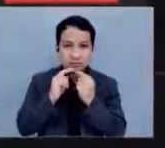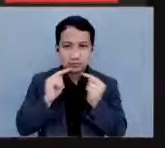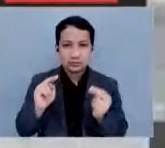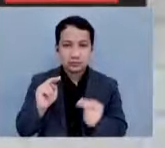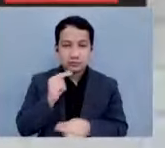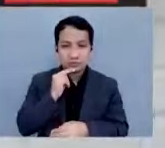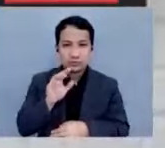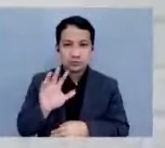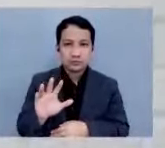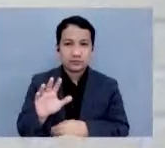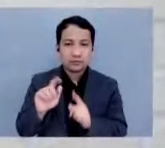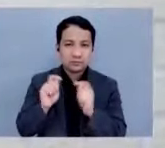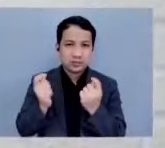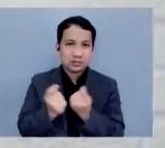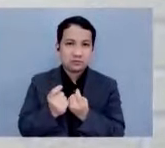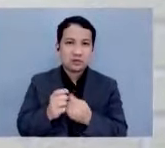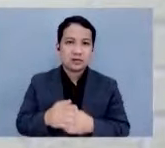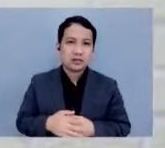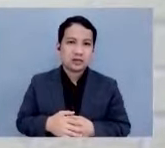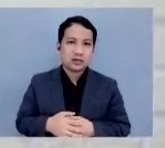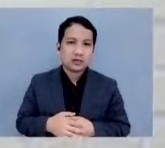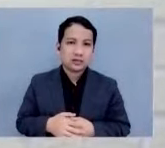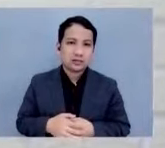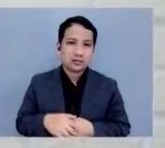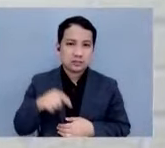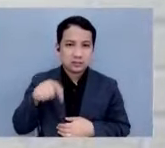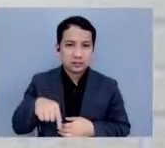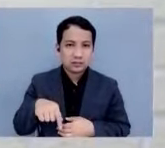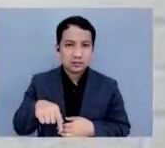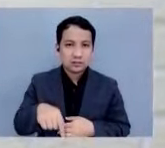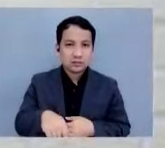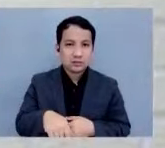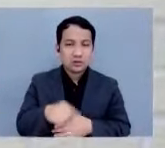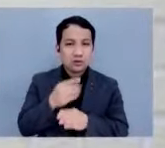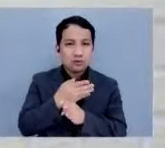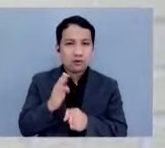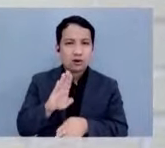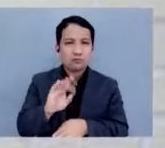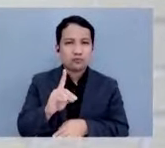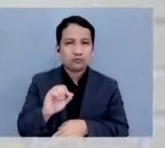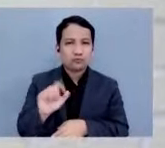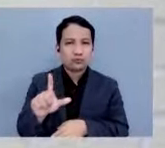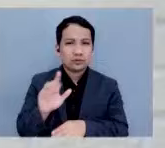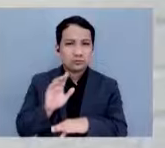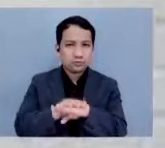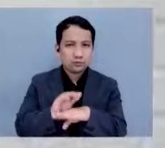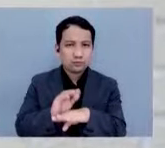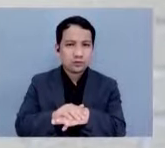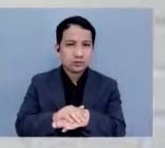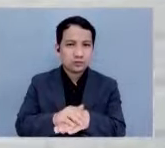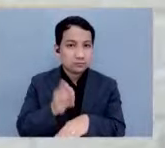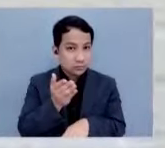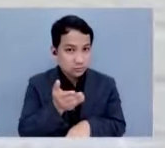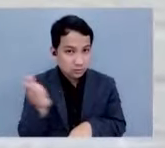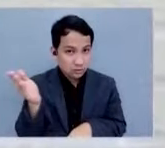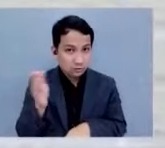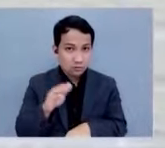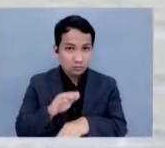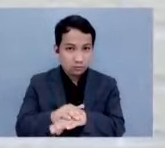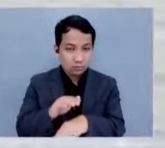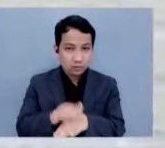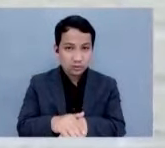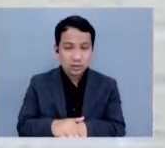correspondents. Ito pong programang Budol Alert ay ang magwa-warning sa inyo